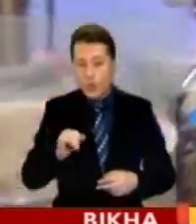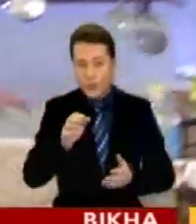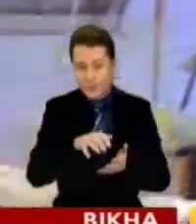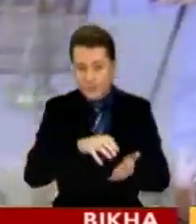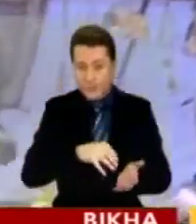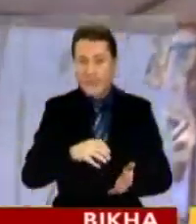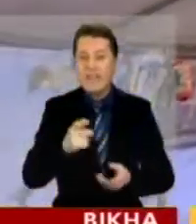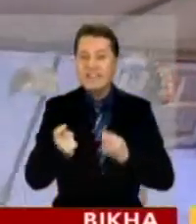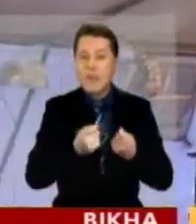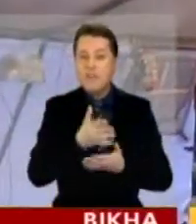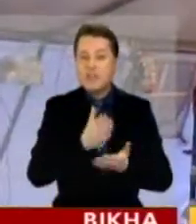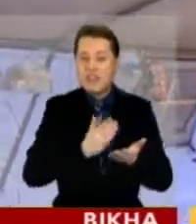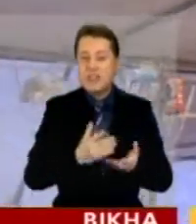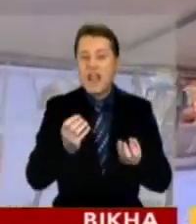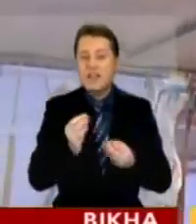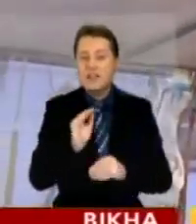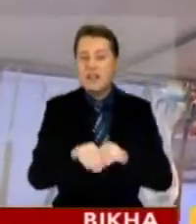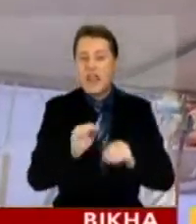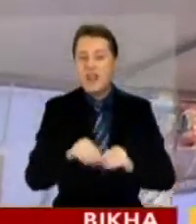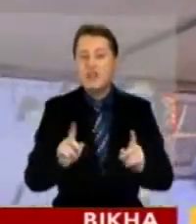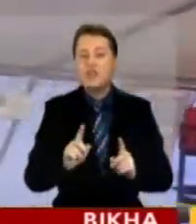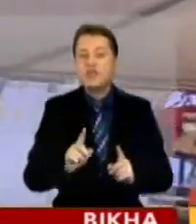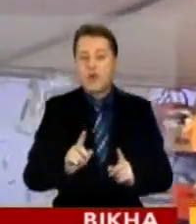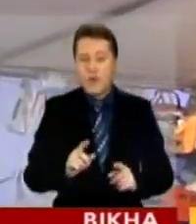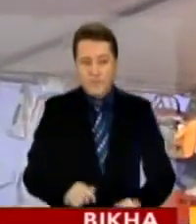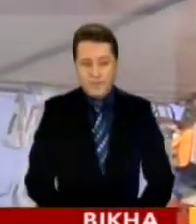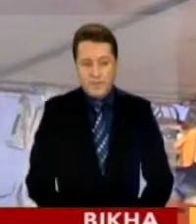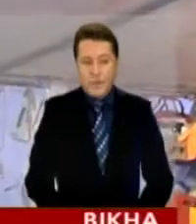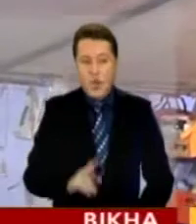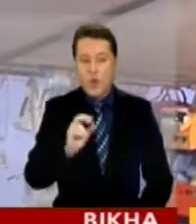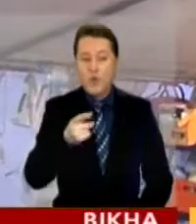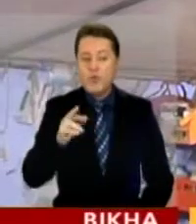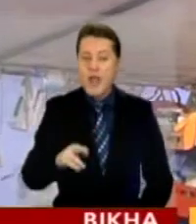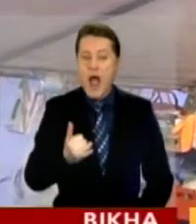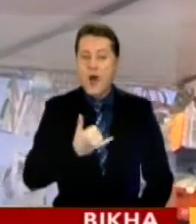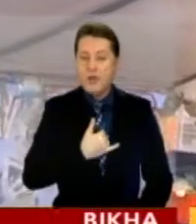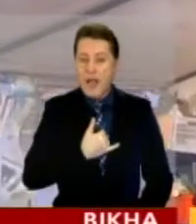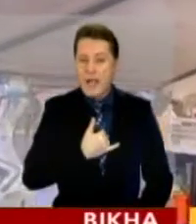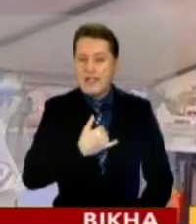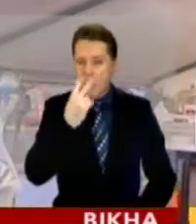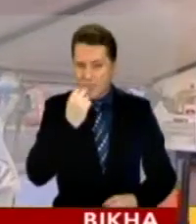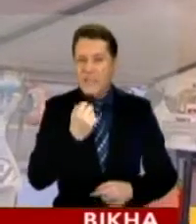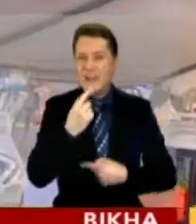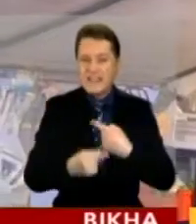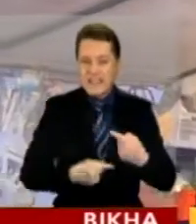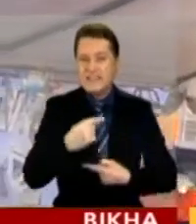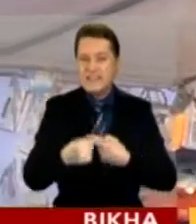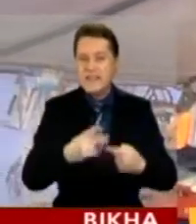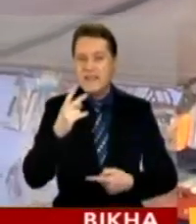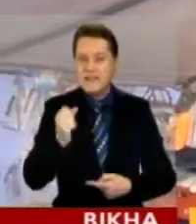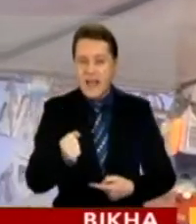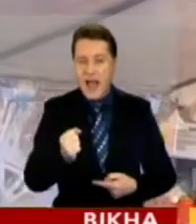а ще з чого, розкаже нам Михайло. Михайло, з чого кутя? Кутя у нас традиційна,